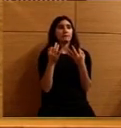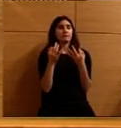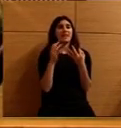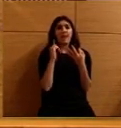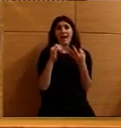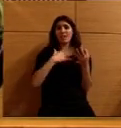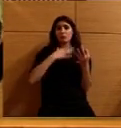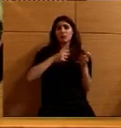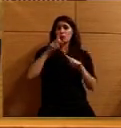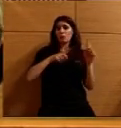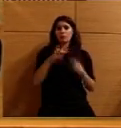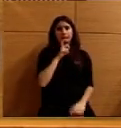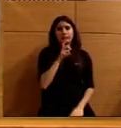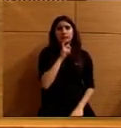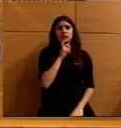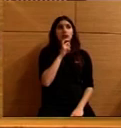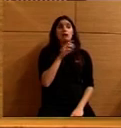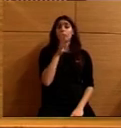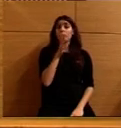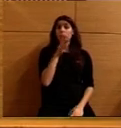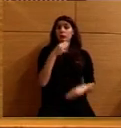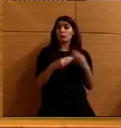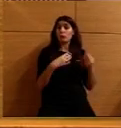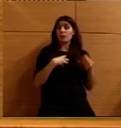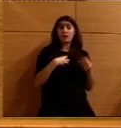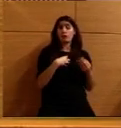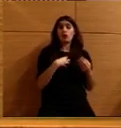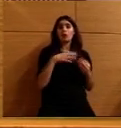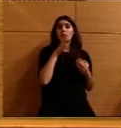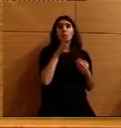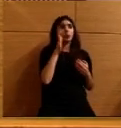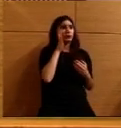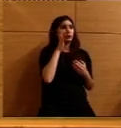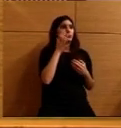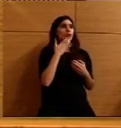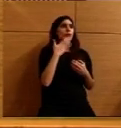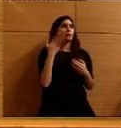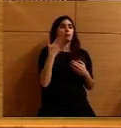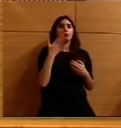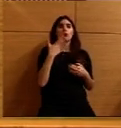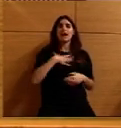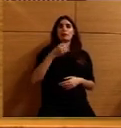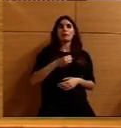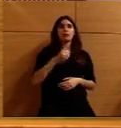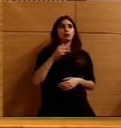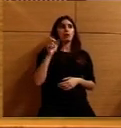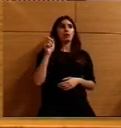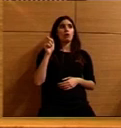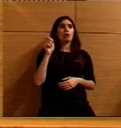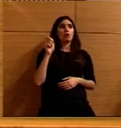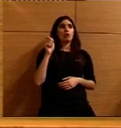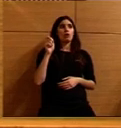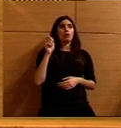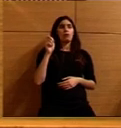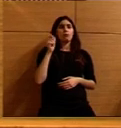N'hi ha ajuntaments que tenen dificultats, però no perquè no puguen fer-ho ells, sinó perquè, per exemple, edifica l'Ajuntament de Pujol, pot fer